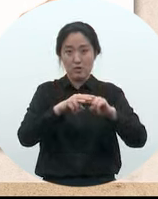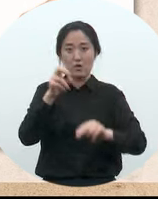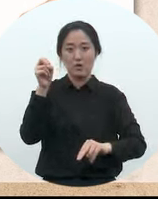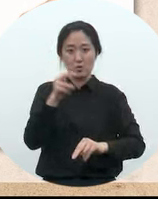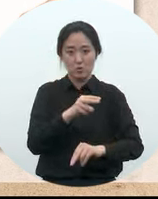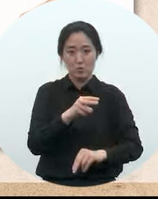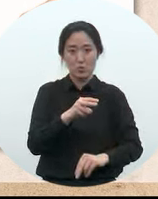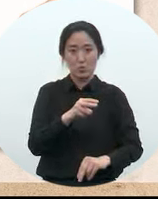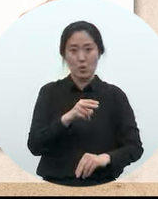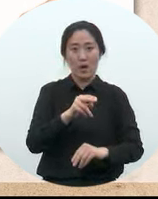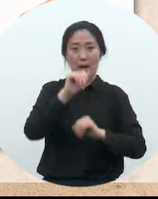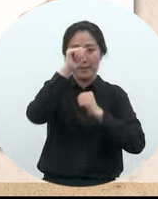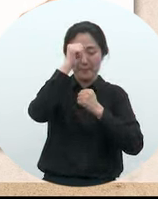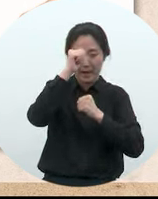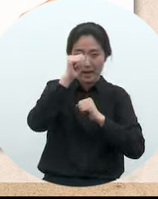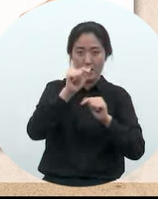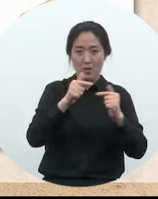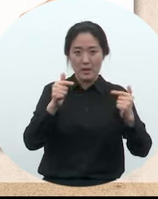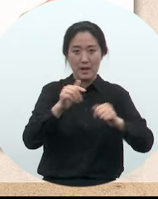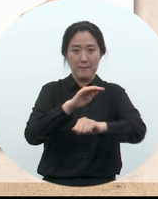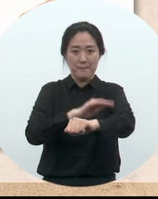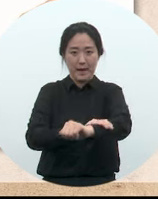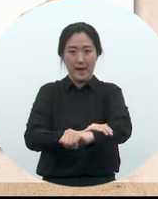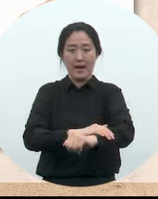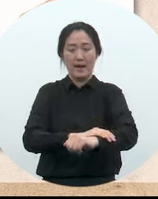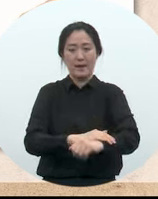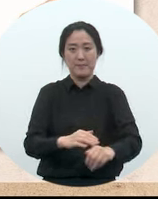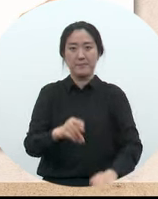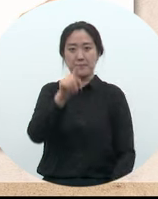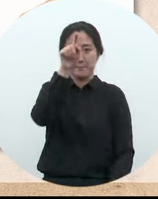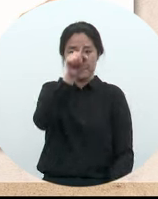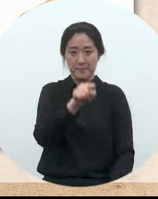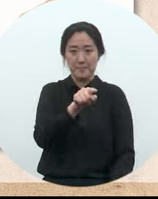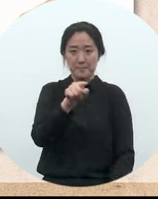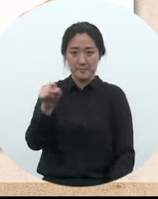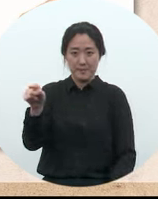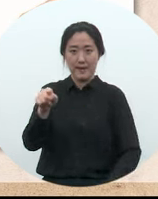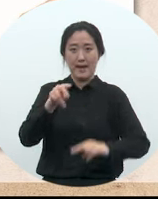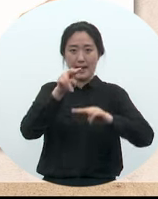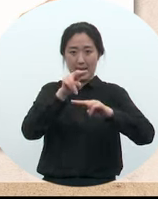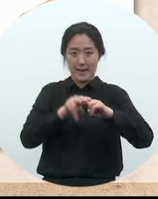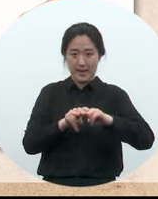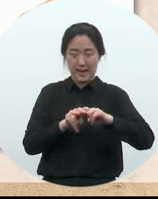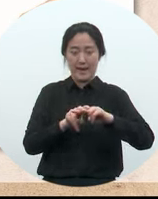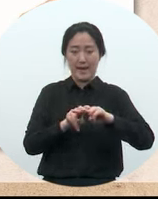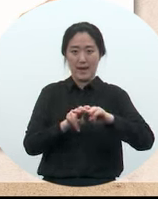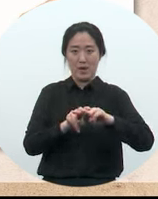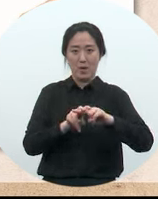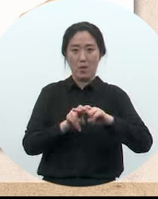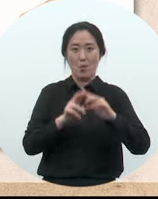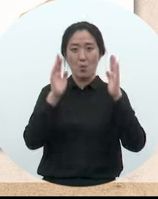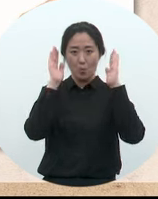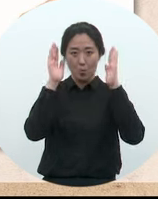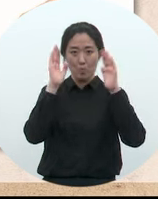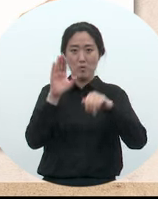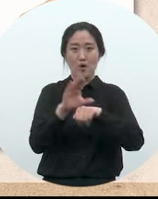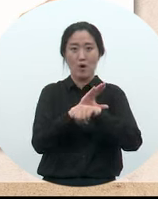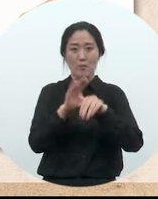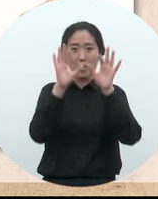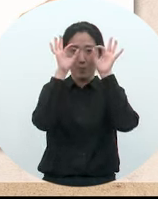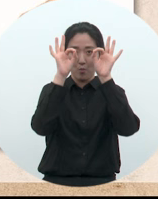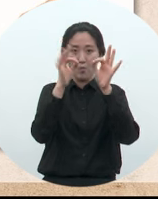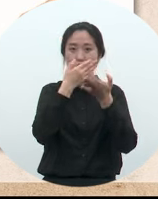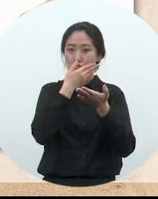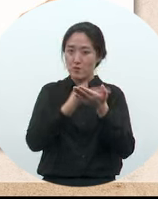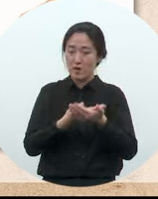팔꿈치, 고관절, 무릎, 발목이 각각 직각으로 되게끔 앉아서 공부를 하거나 PC